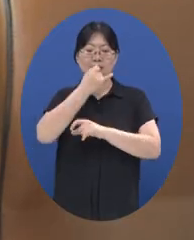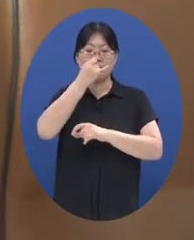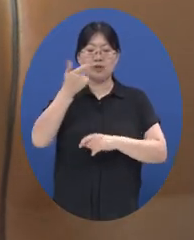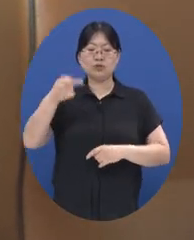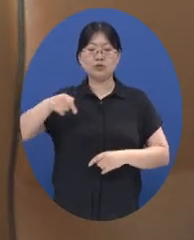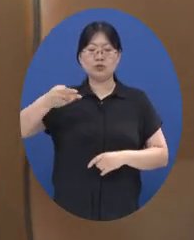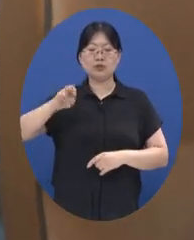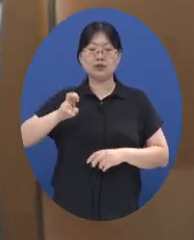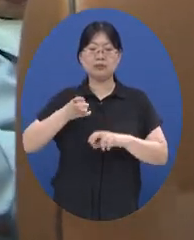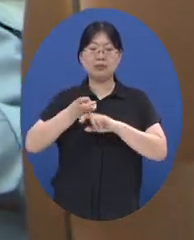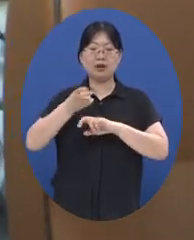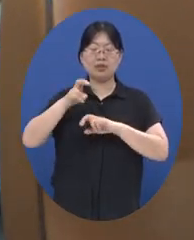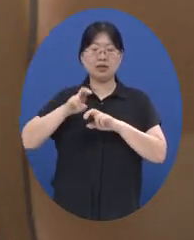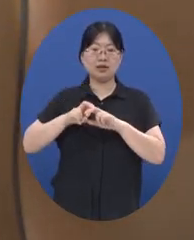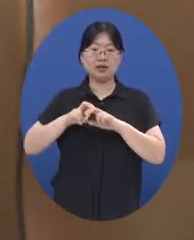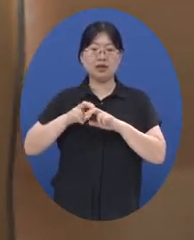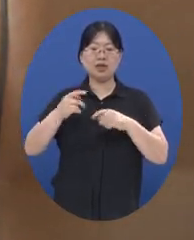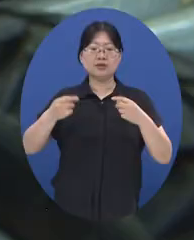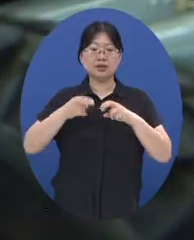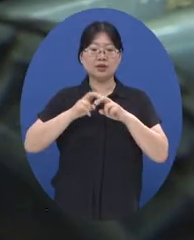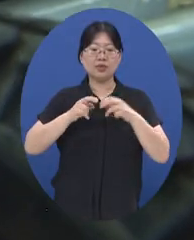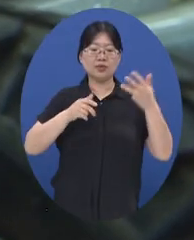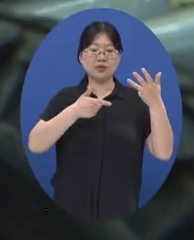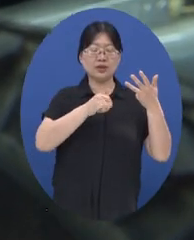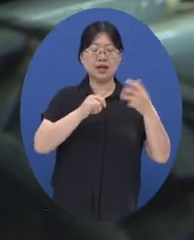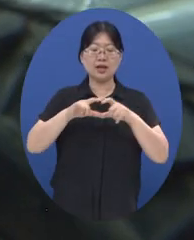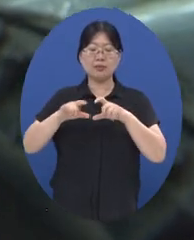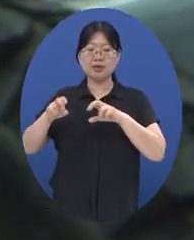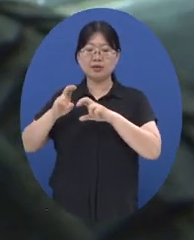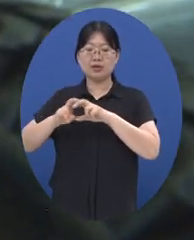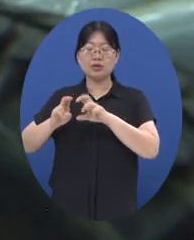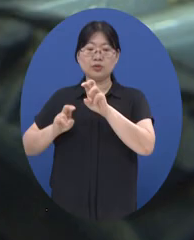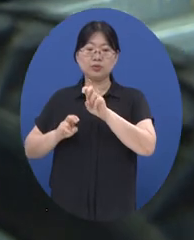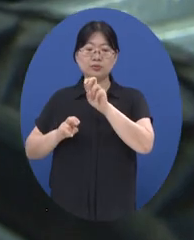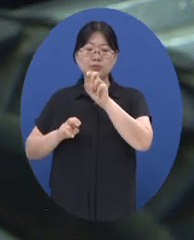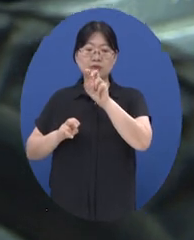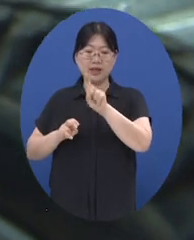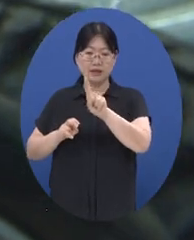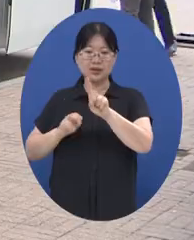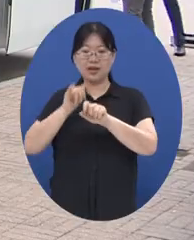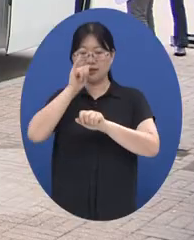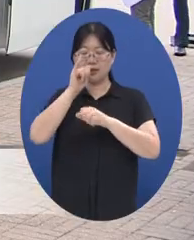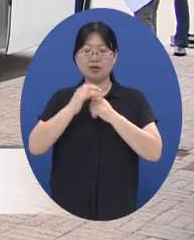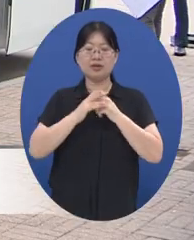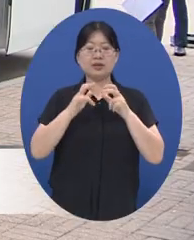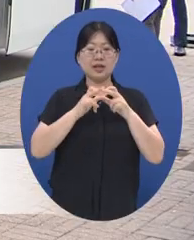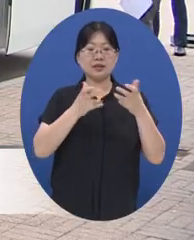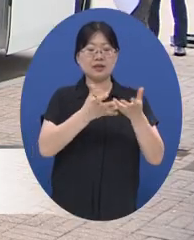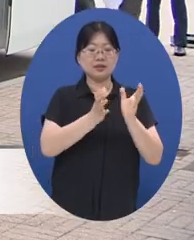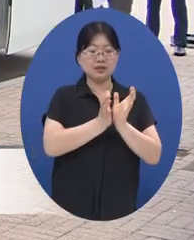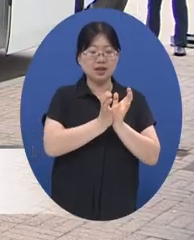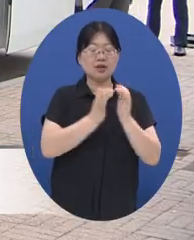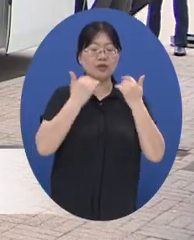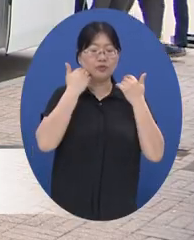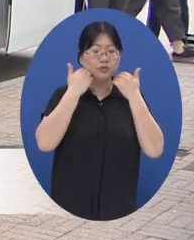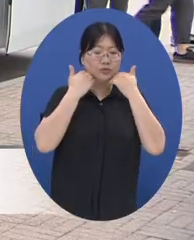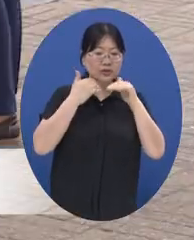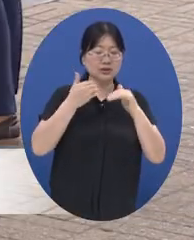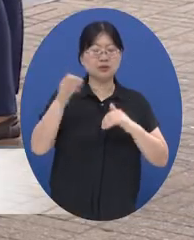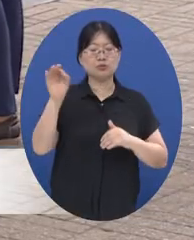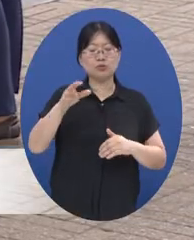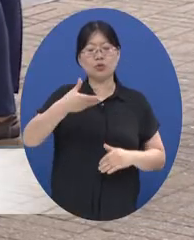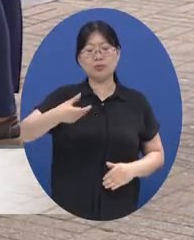경기 누림버스. 휠체어 자리 8개와 일반 좌석 21개를 갖췄습니다. 장애인 단체면 어디든